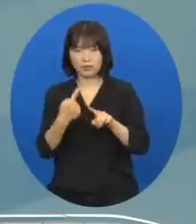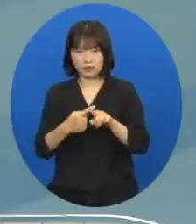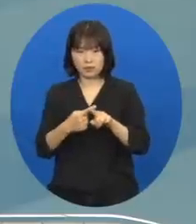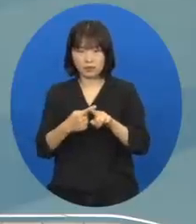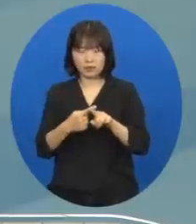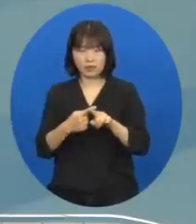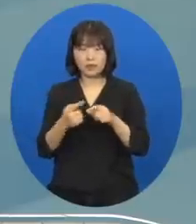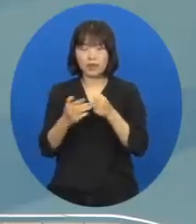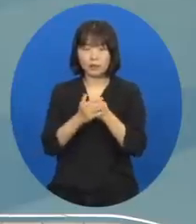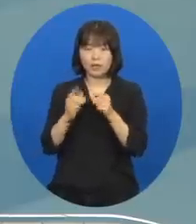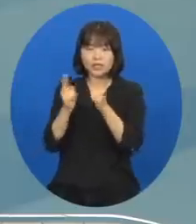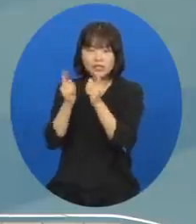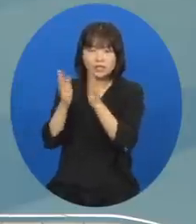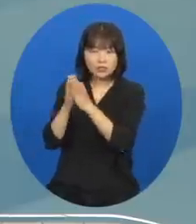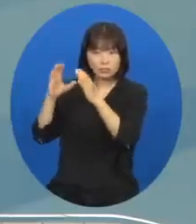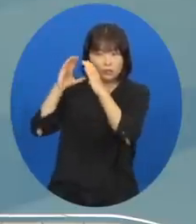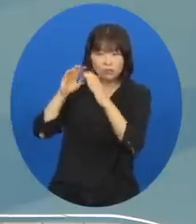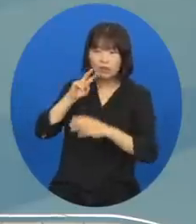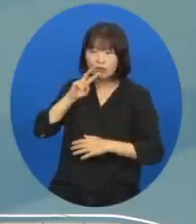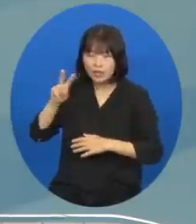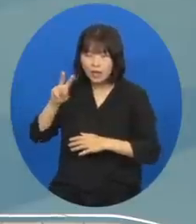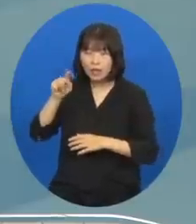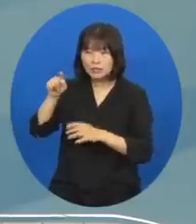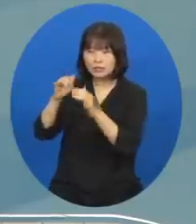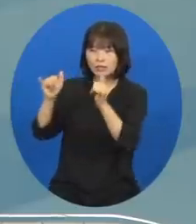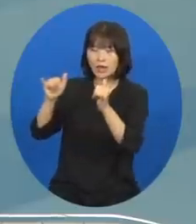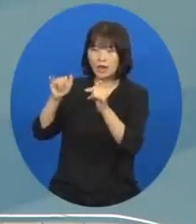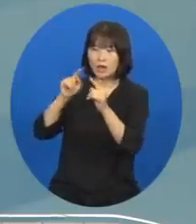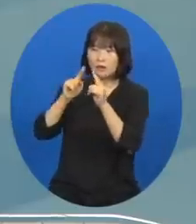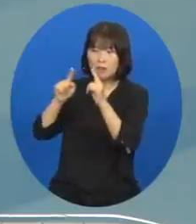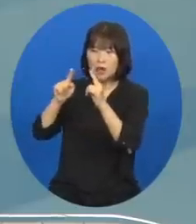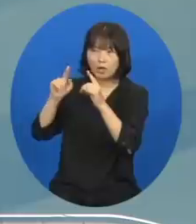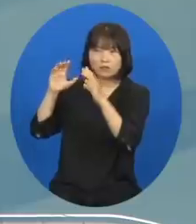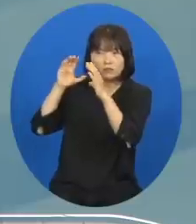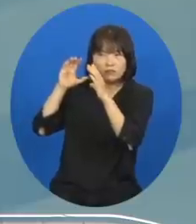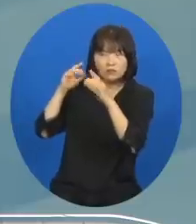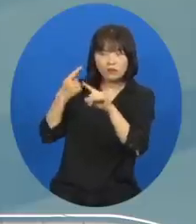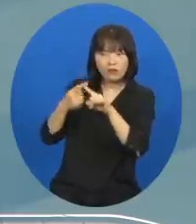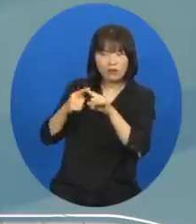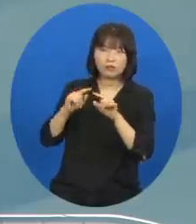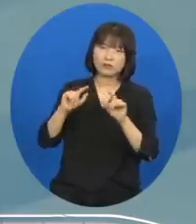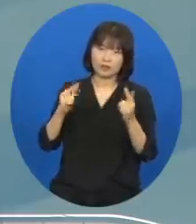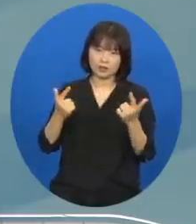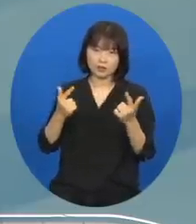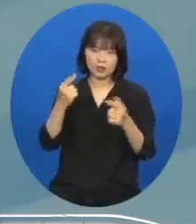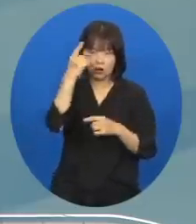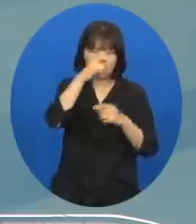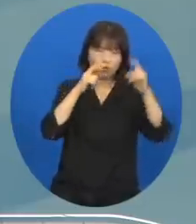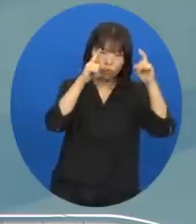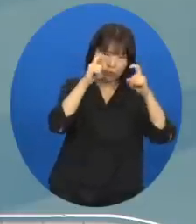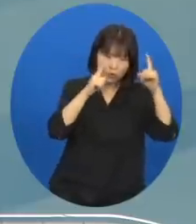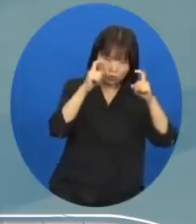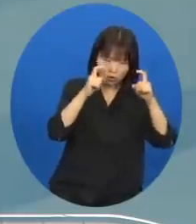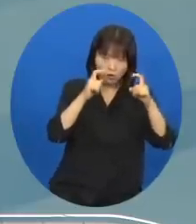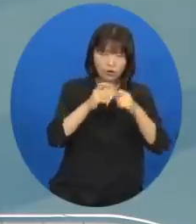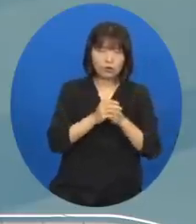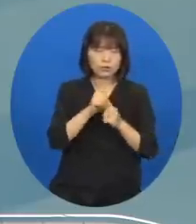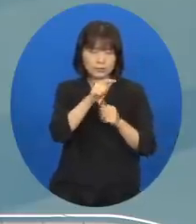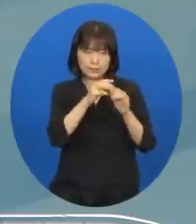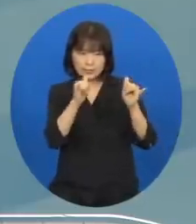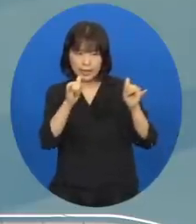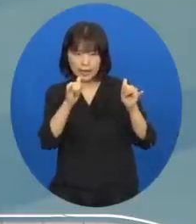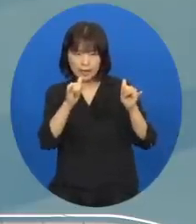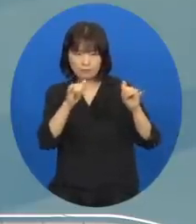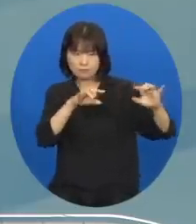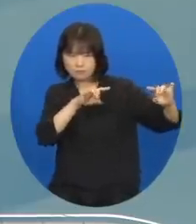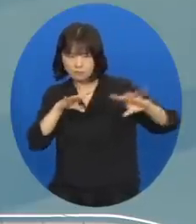육성으로 들어야 그 사람이 하려는 말을 듣는 것은 아닙니다. 얼굴 표정 하나에서도 그 사람의 말을 들을